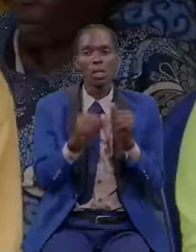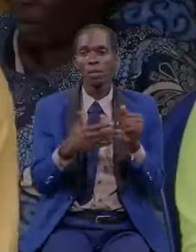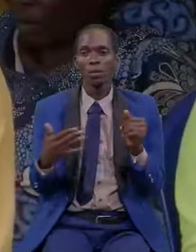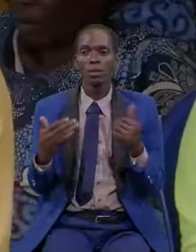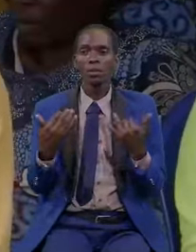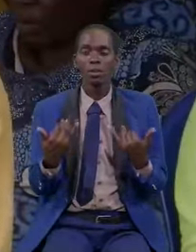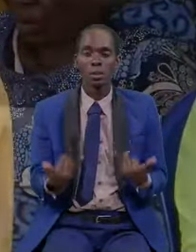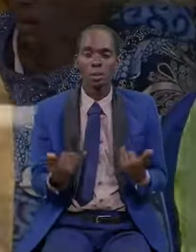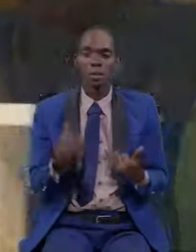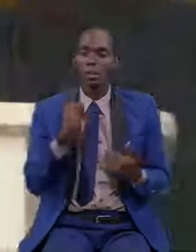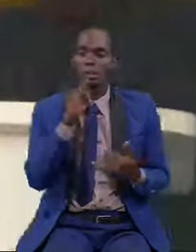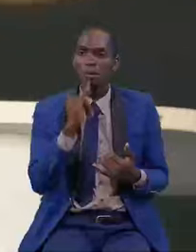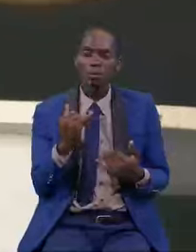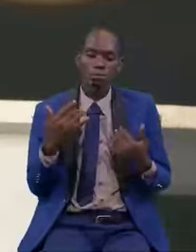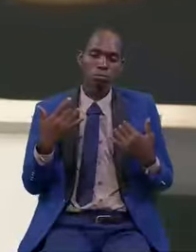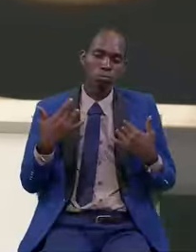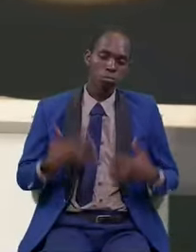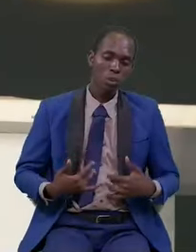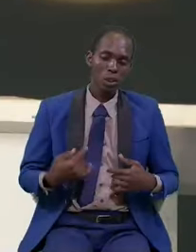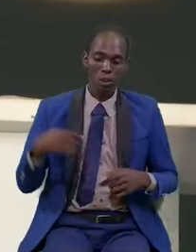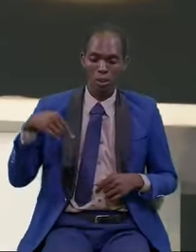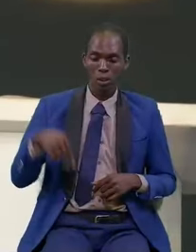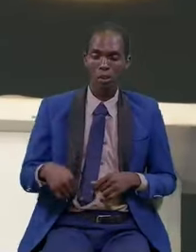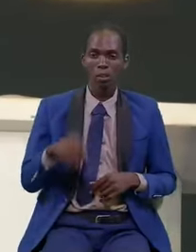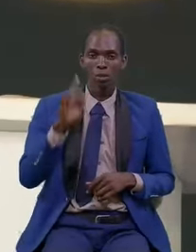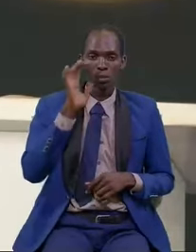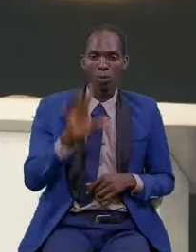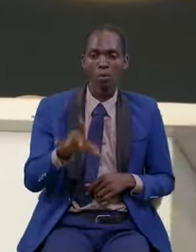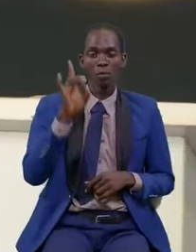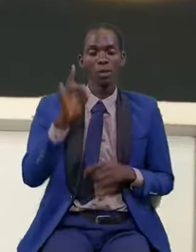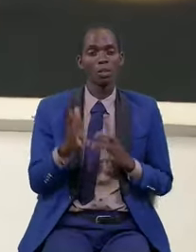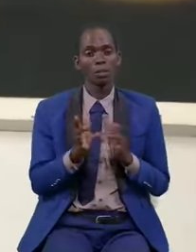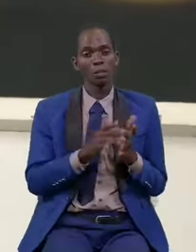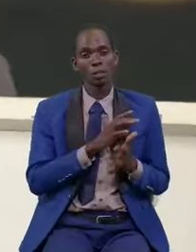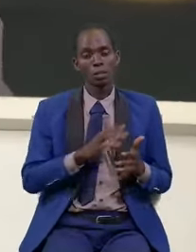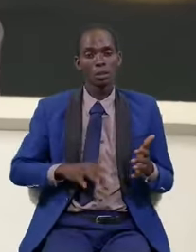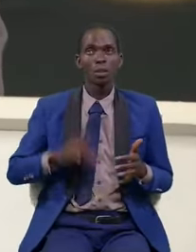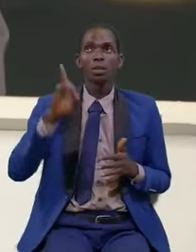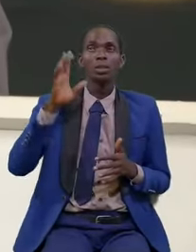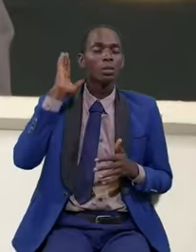est perdu, vous allez le découvrir qu'il est avec vous. Il